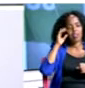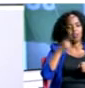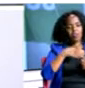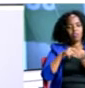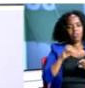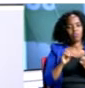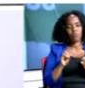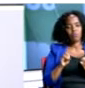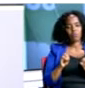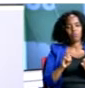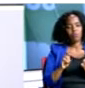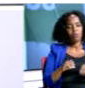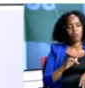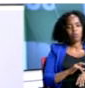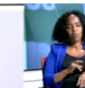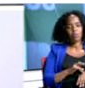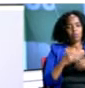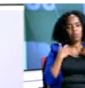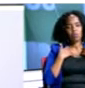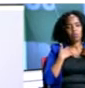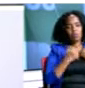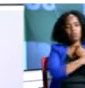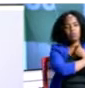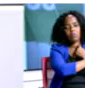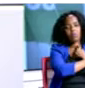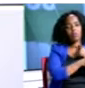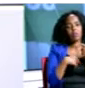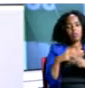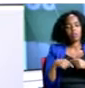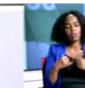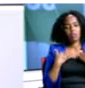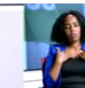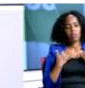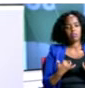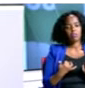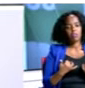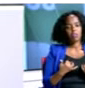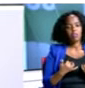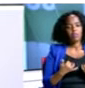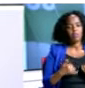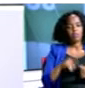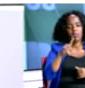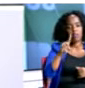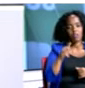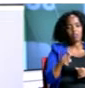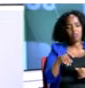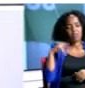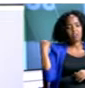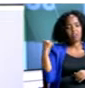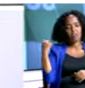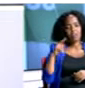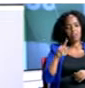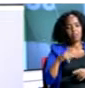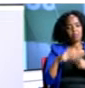kamittechu garu mallatto kana yo jiraate ogees fayya birde mani an kan qabaaje dani ogees ammo inga fata seena nam sana